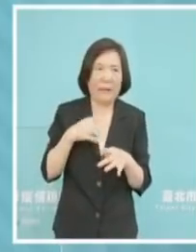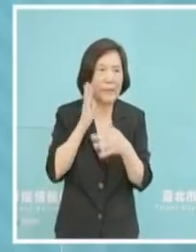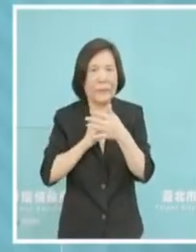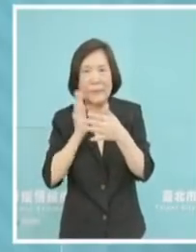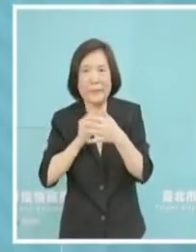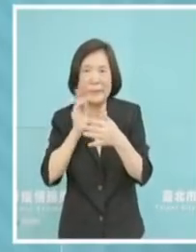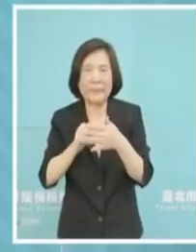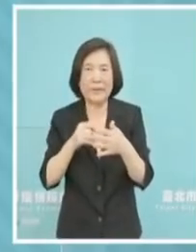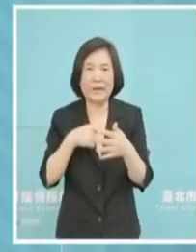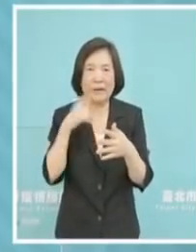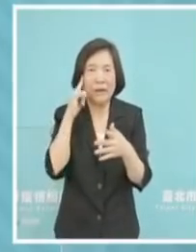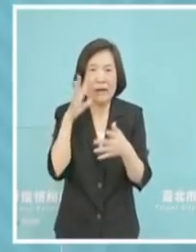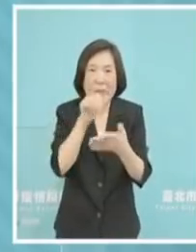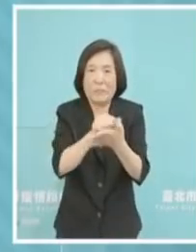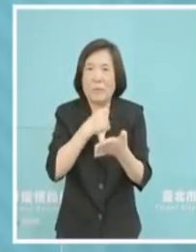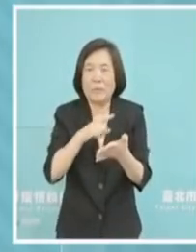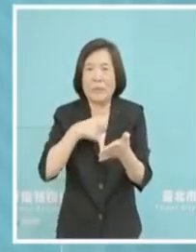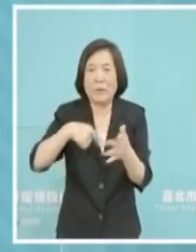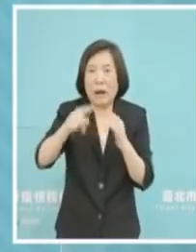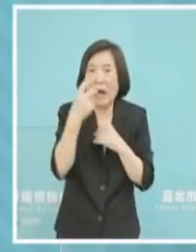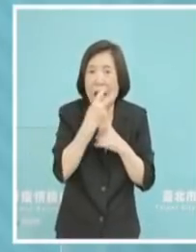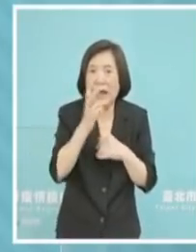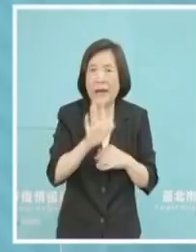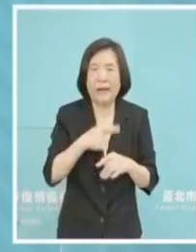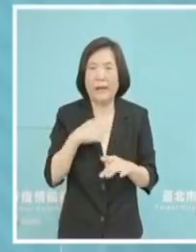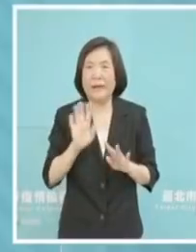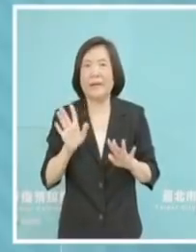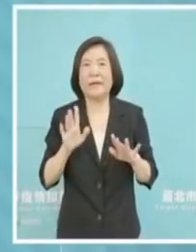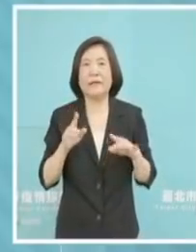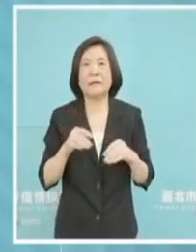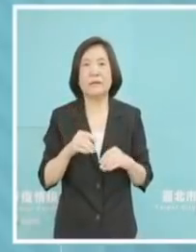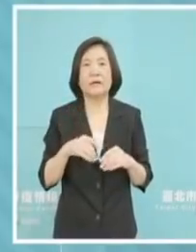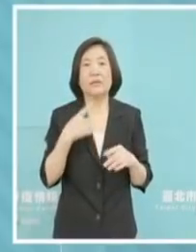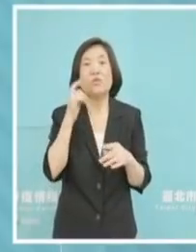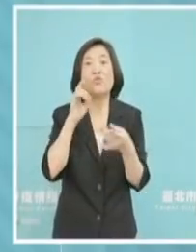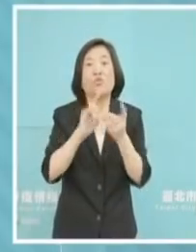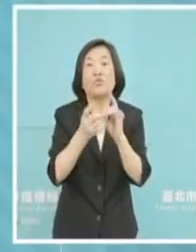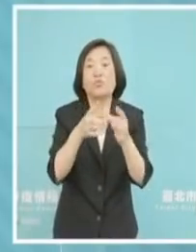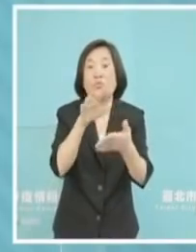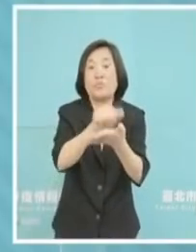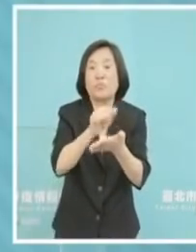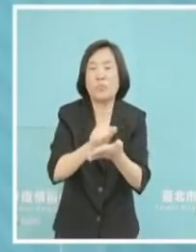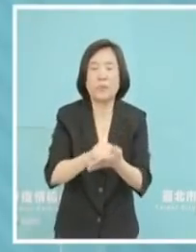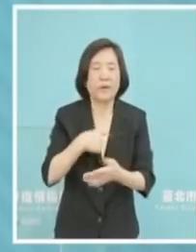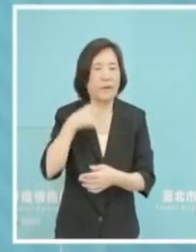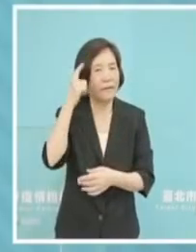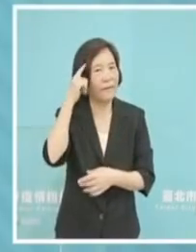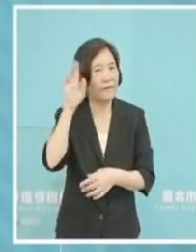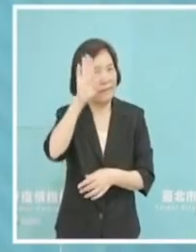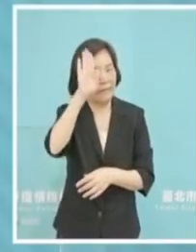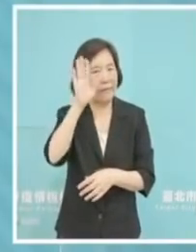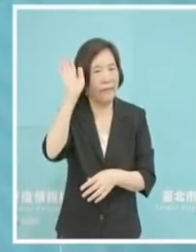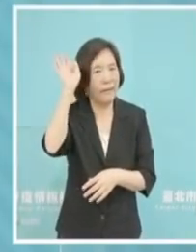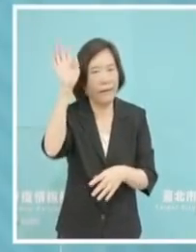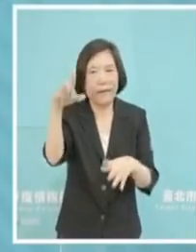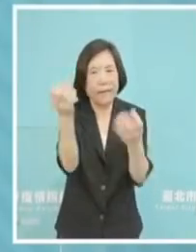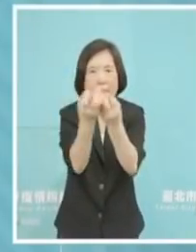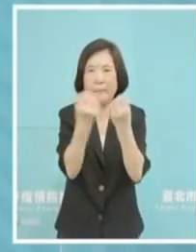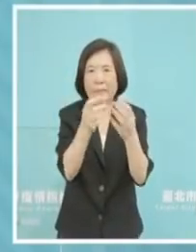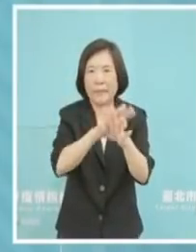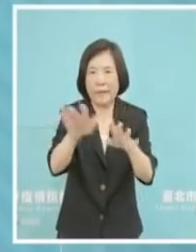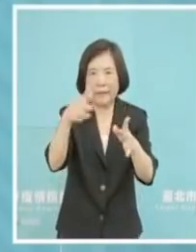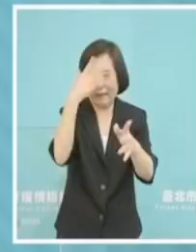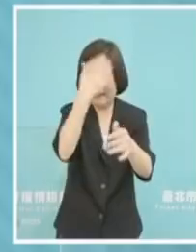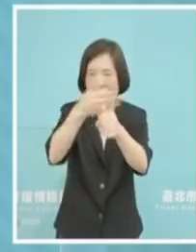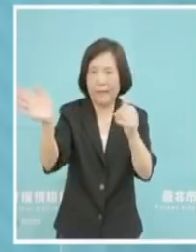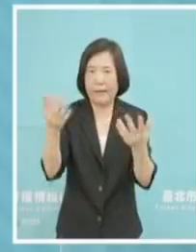出去了，那可以回来的话也不用再隔离了，理论上讲应该是这样子。好，重点就在于台湾没有， 对，